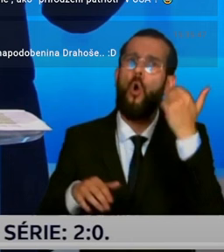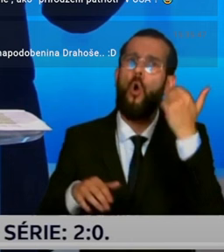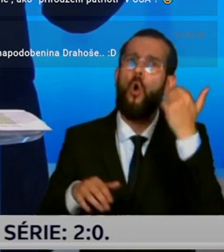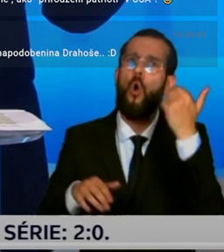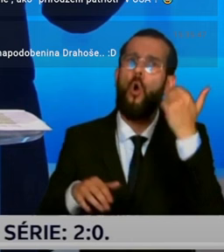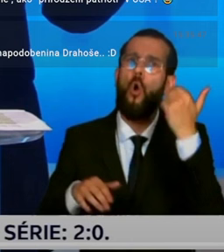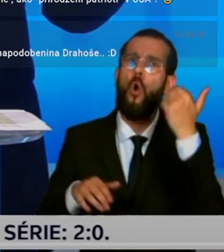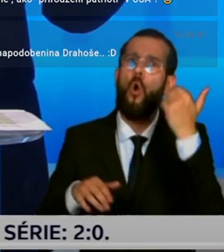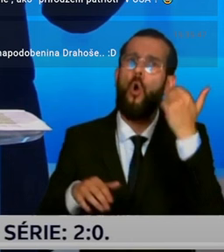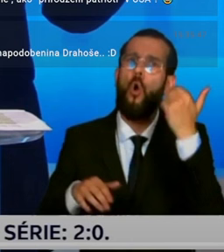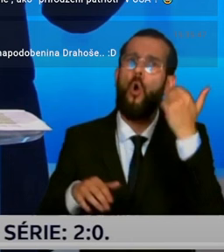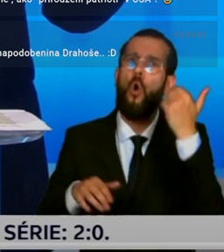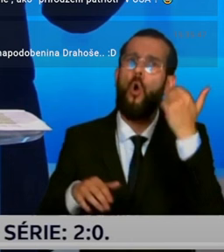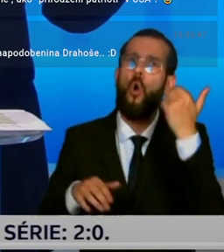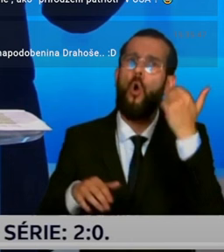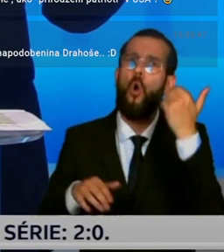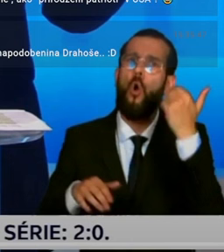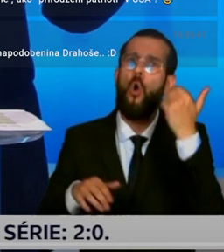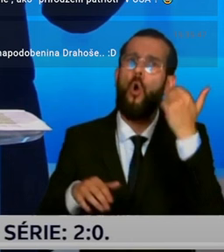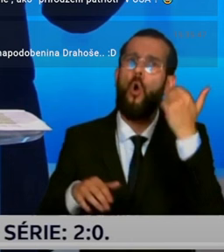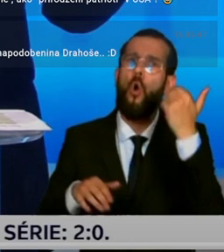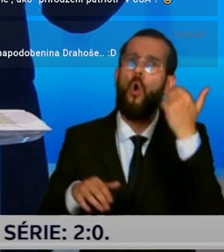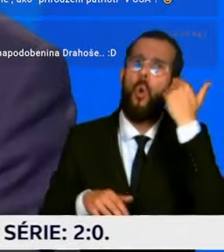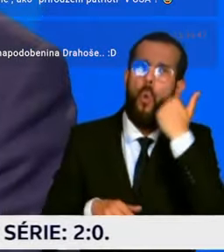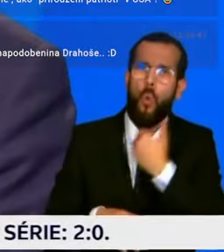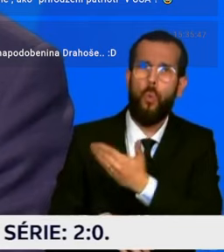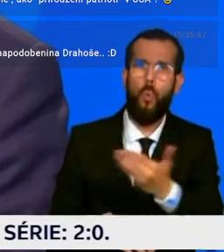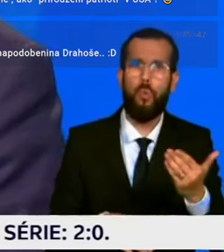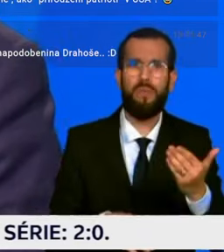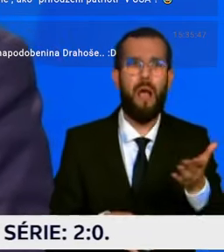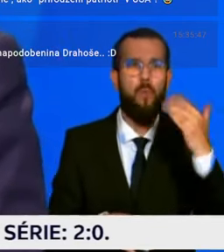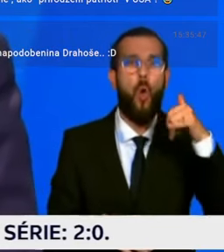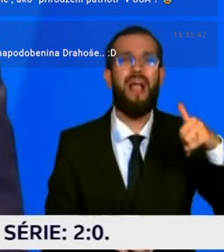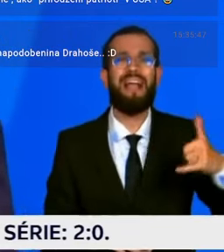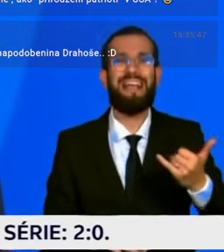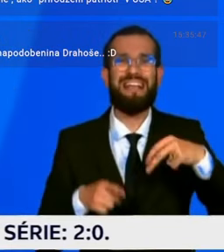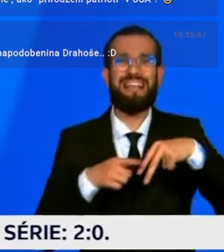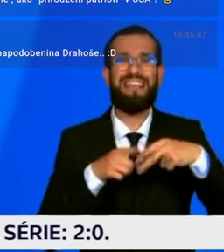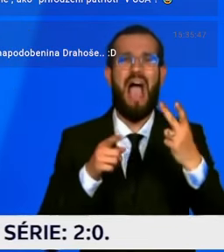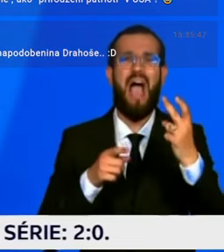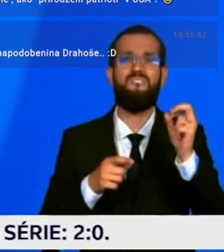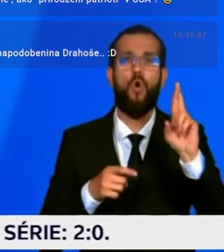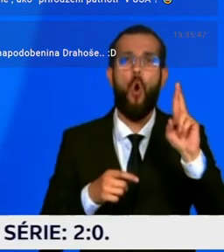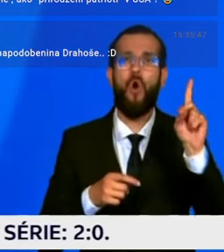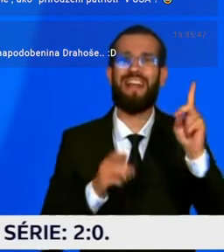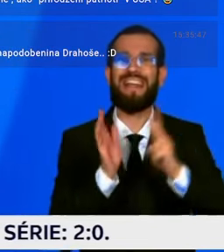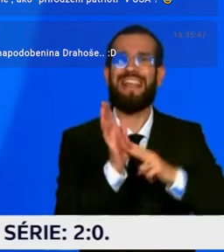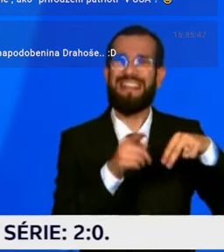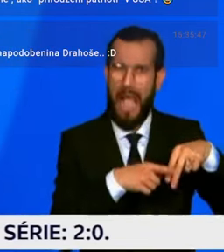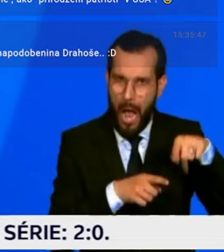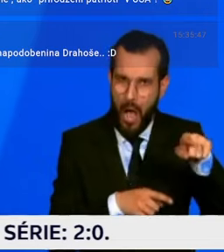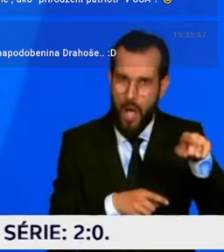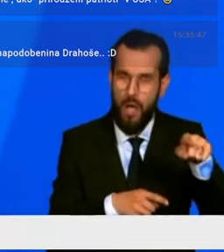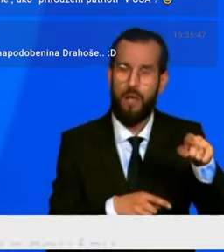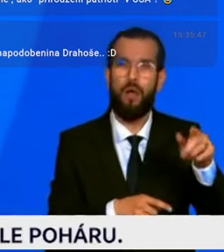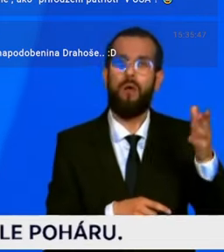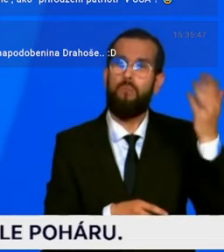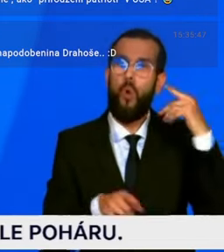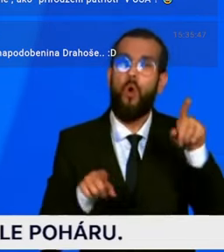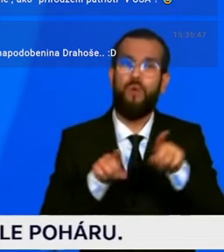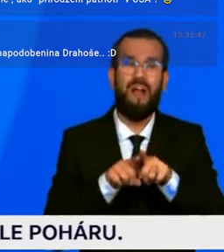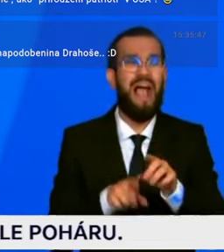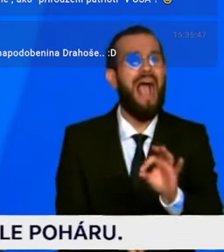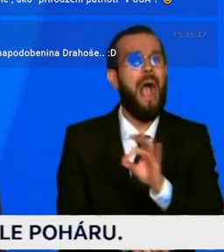Korčok ne um uvidíme co Pellegrini na Javorine Čo je symbol pta Čechov a Slovákov eh Boli ste napríklad medzi